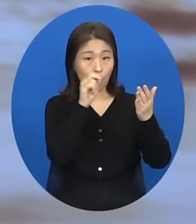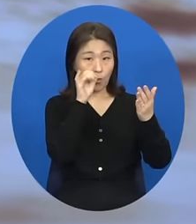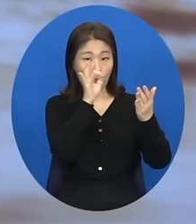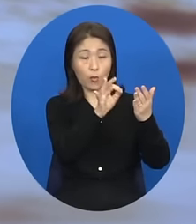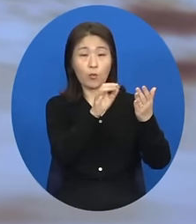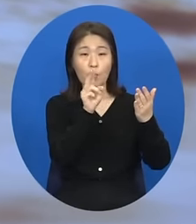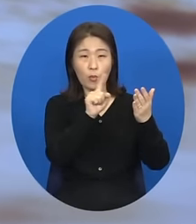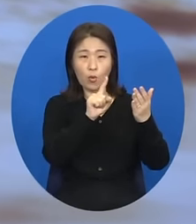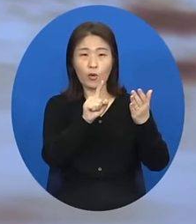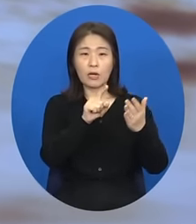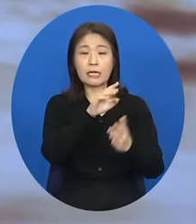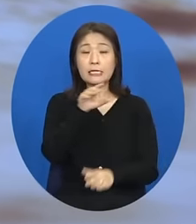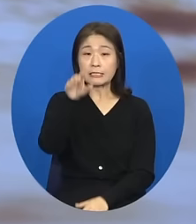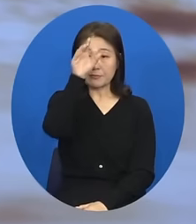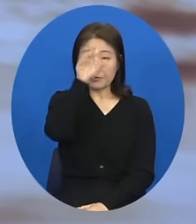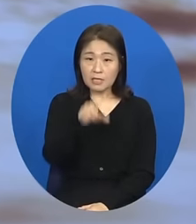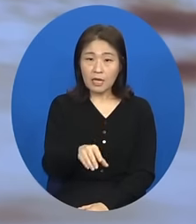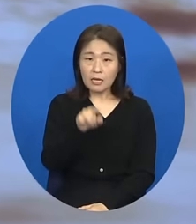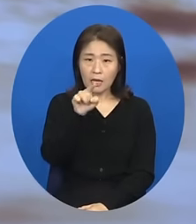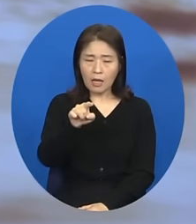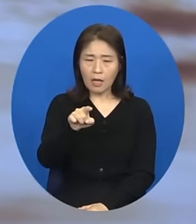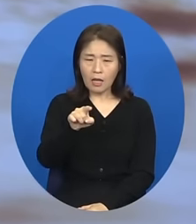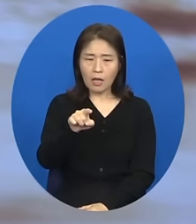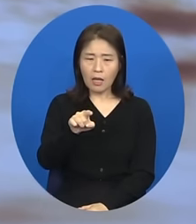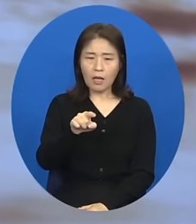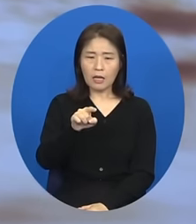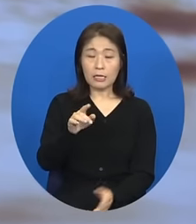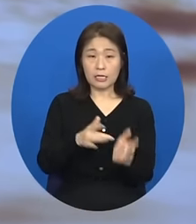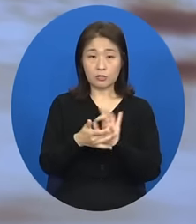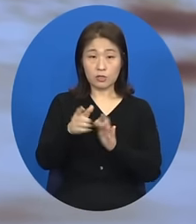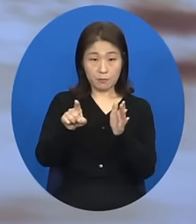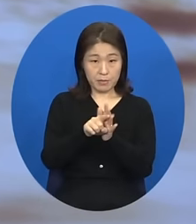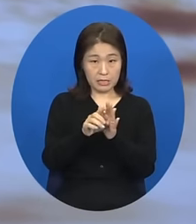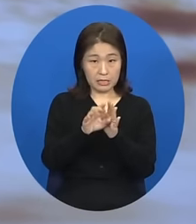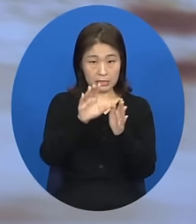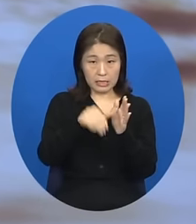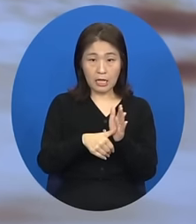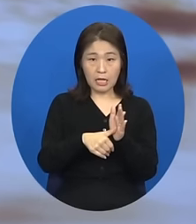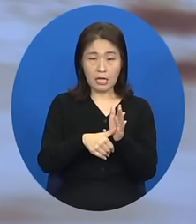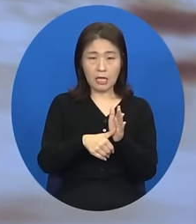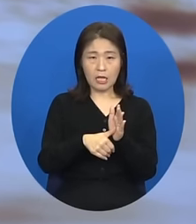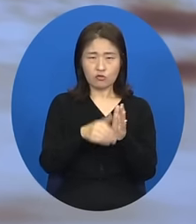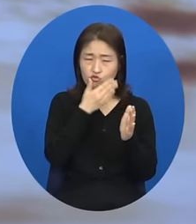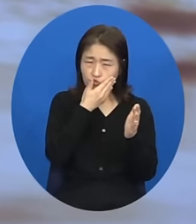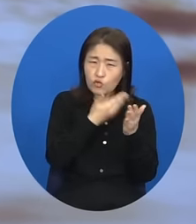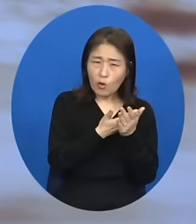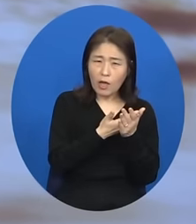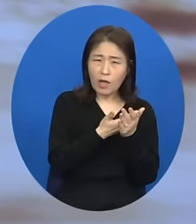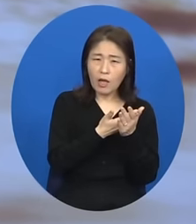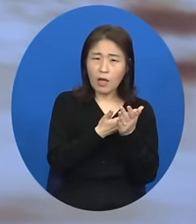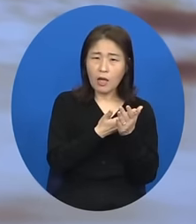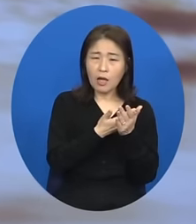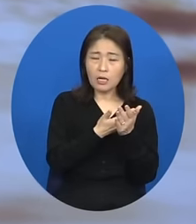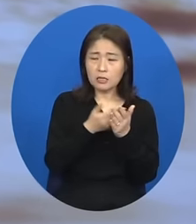시작하는 데 있어서 매우 중요하게 여겨지지만 그 후에는 아무 영향을 발휘하지 못하는 것으로 취급되곤